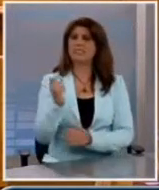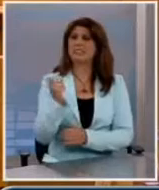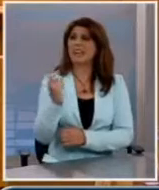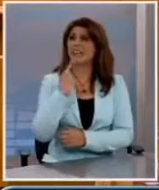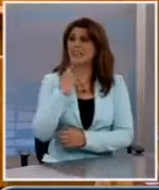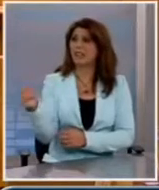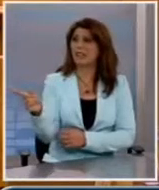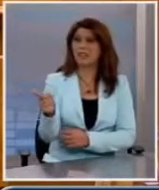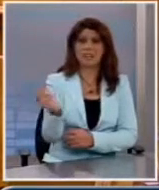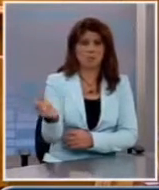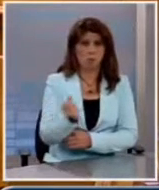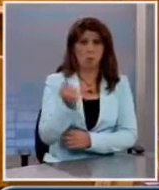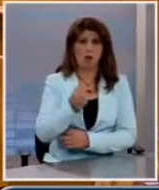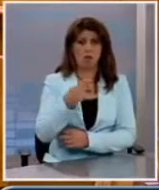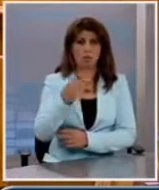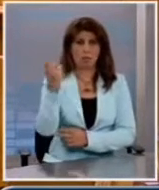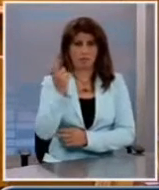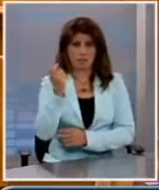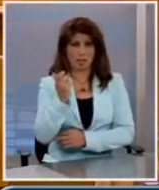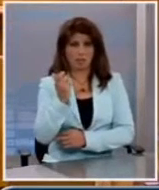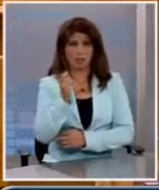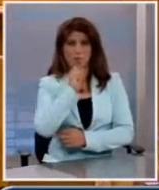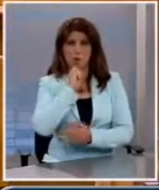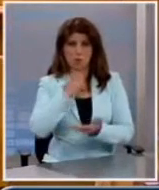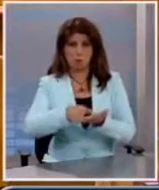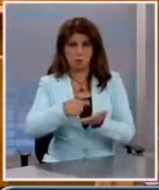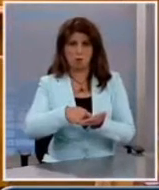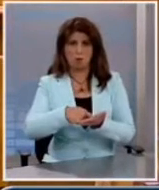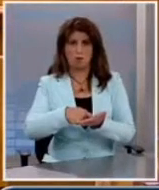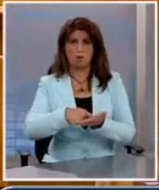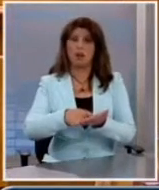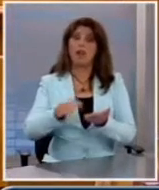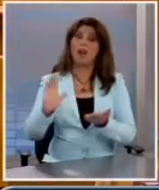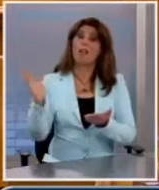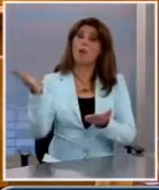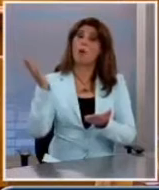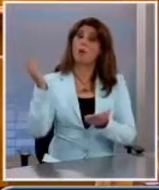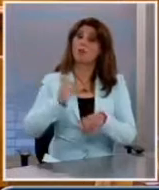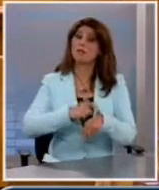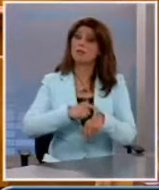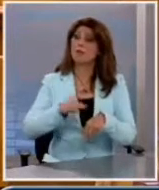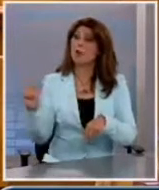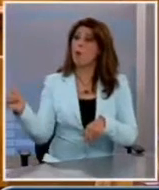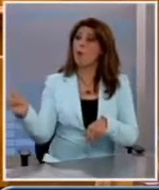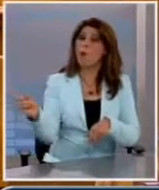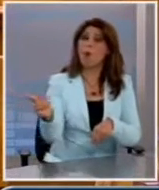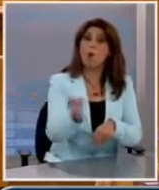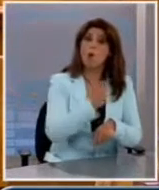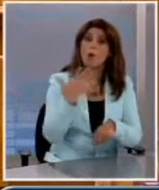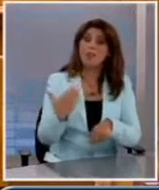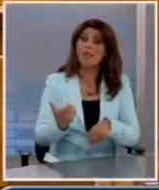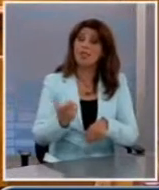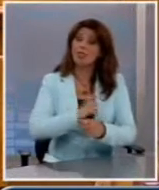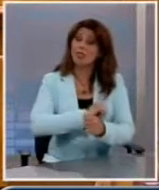τις συντάξεις. Όταν όμως είχατε όλη την ευχέρεια να προστατεύσετε τις μικρές